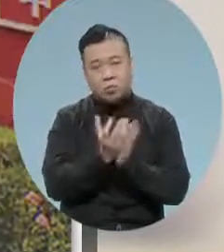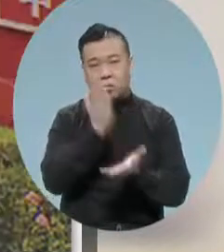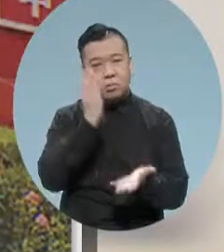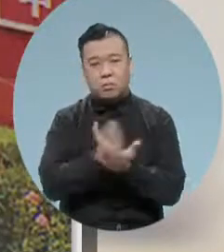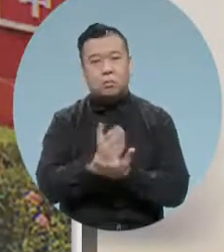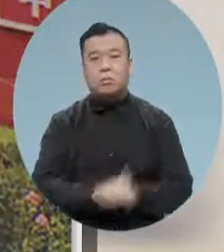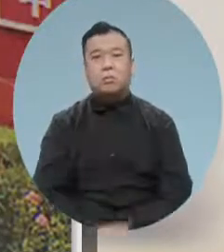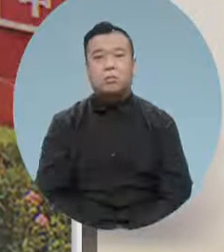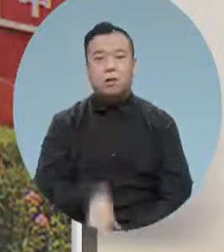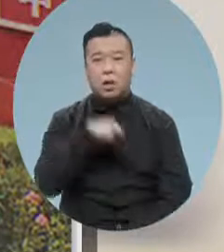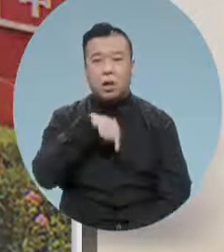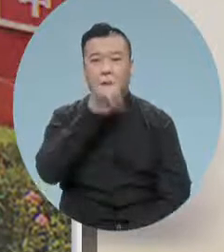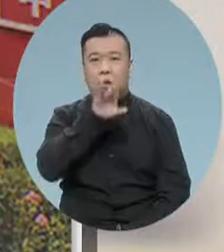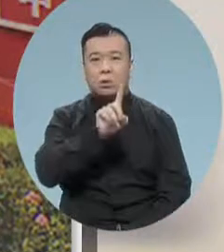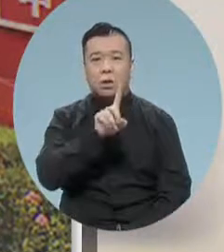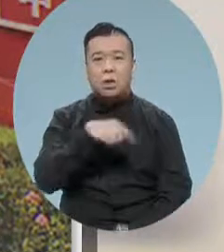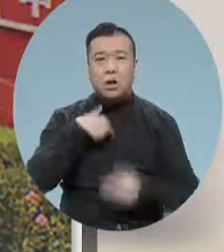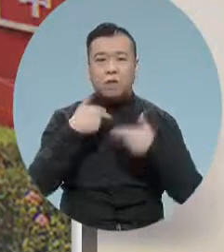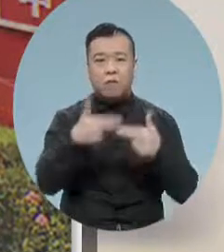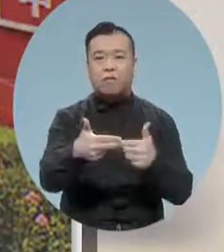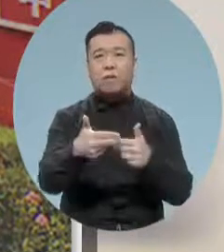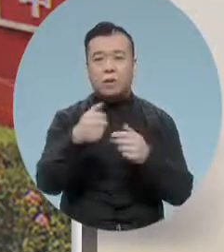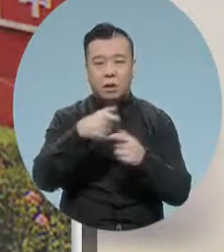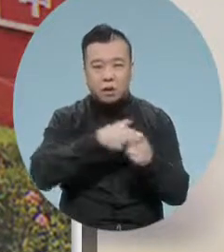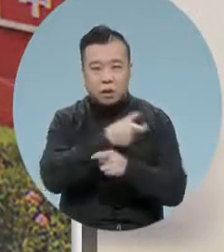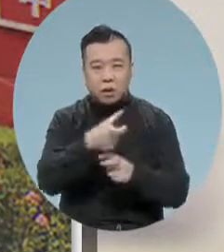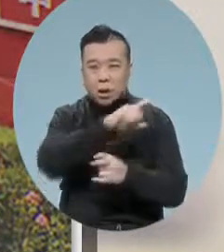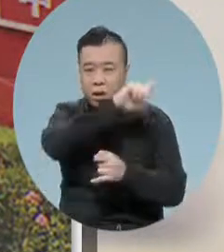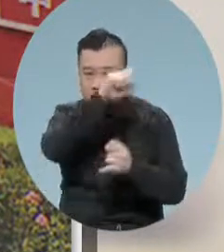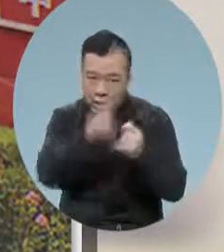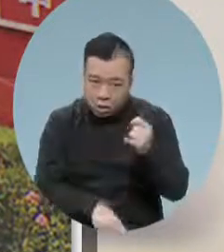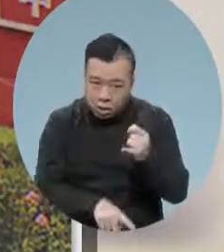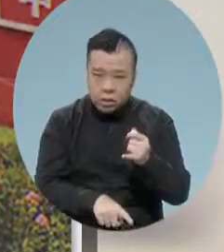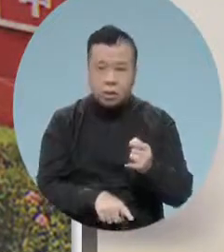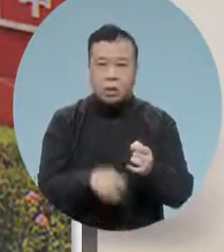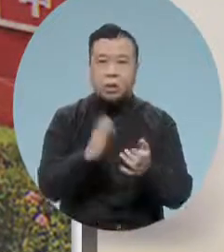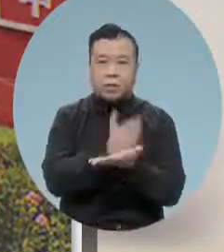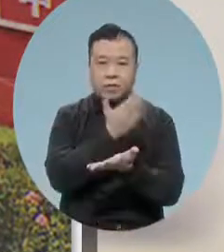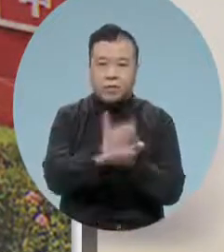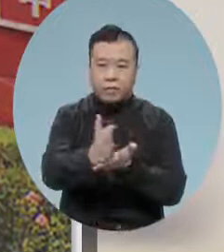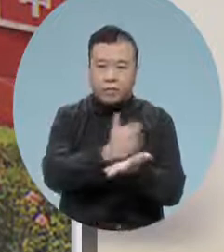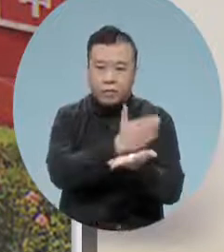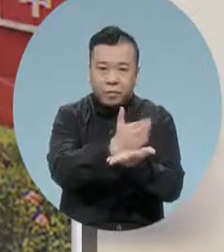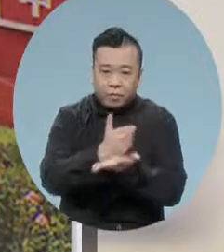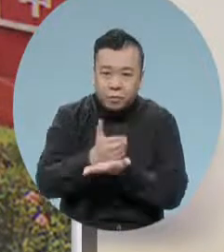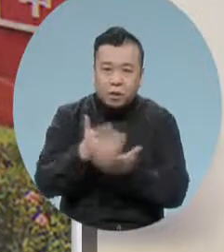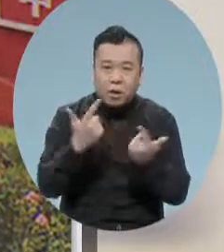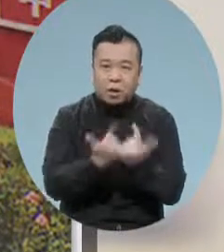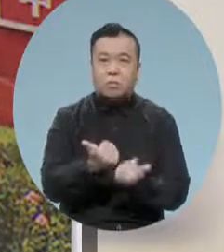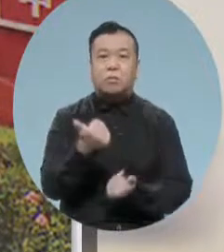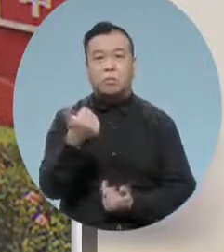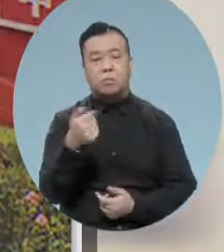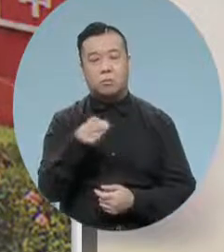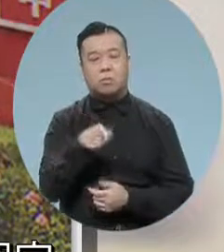決，是講緊我們發展經濟最終分配是不是最核心的問